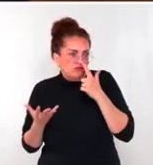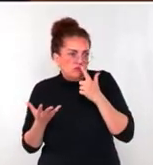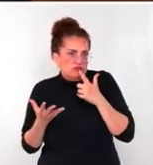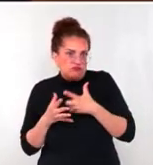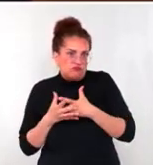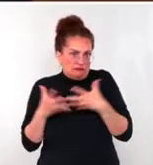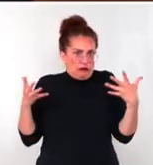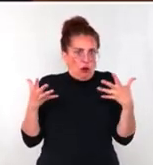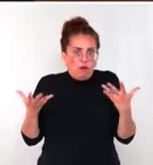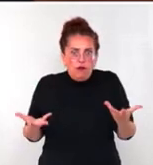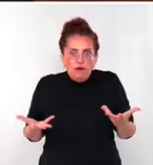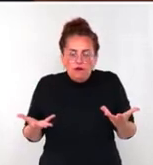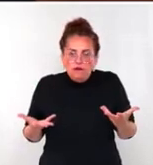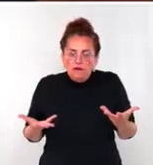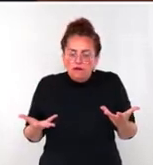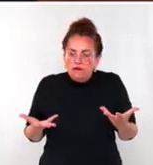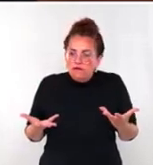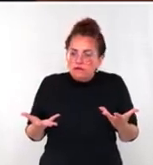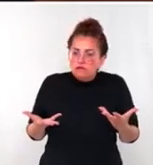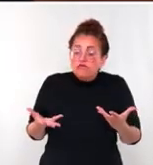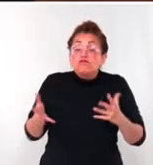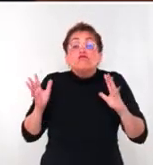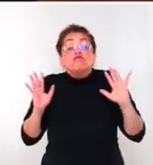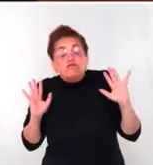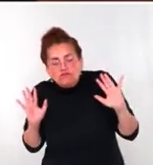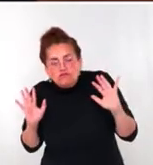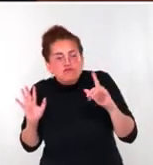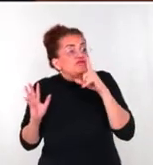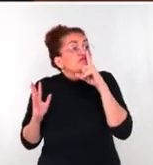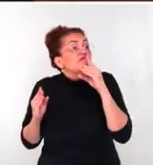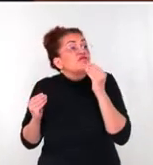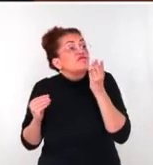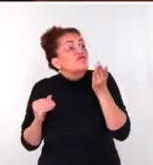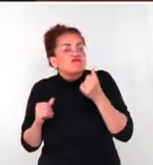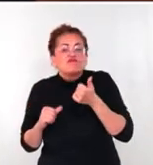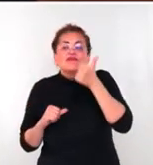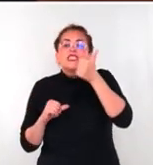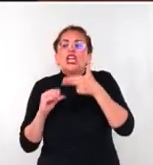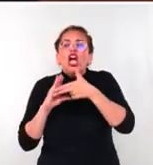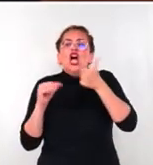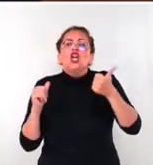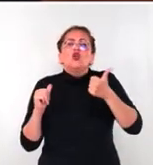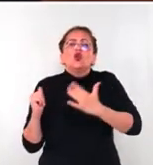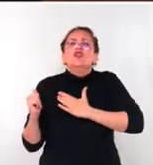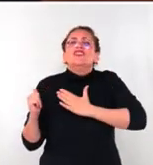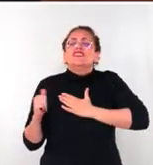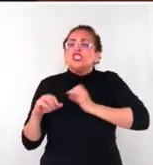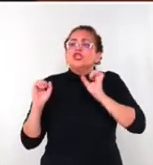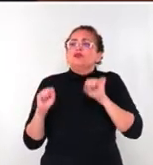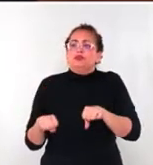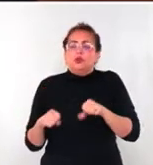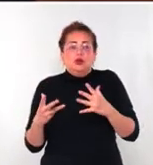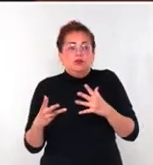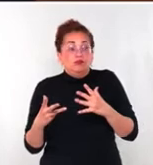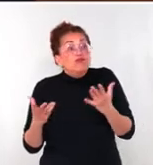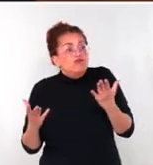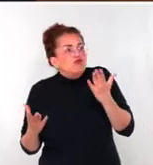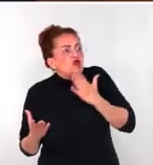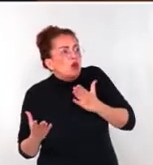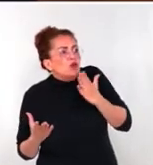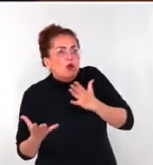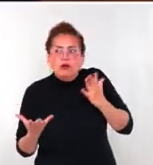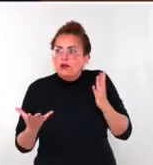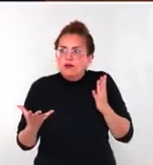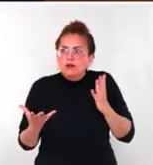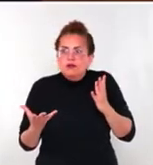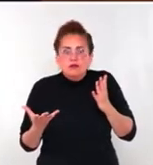phénomène, et vu que vous n'êtes visiblement pas à 1 euro près sur d'autres sujets, et que vous appelez de vos voeux un changement